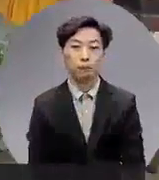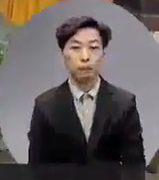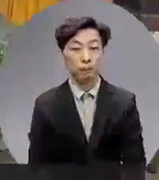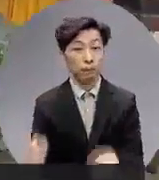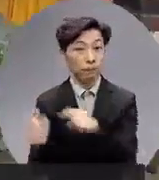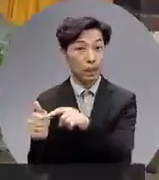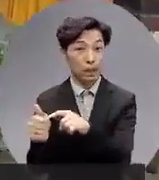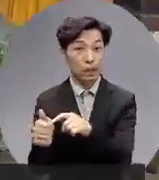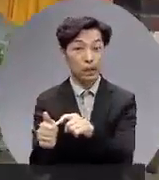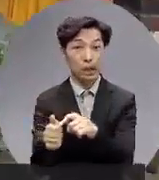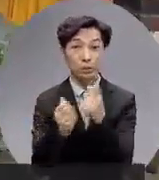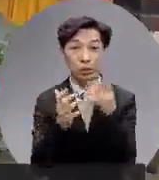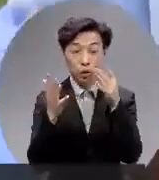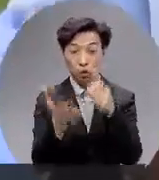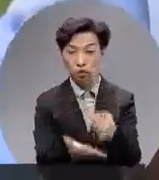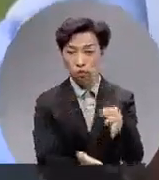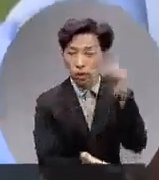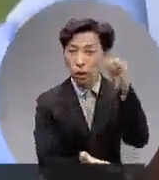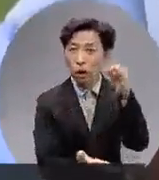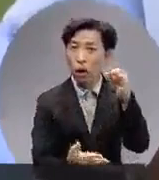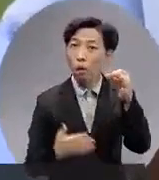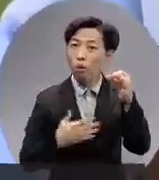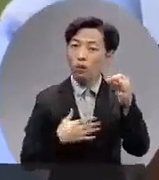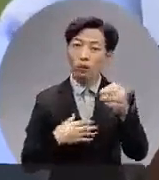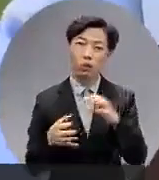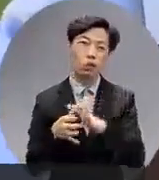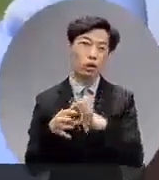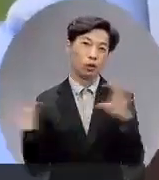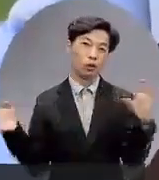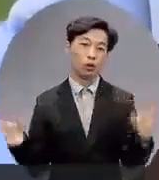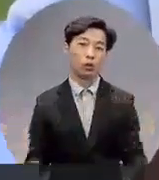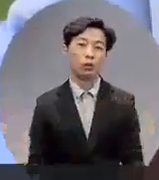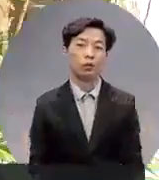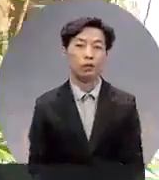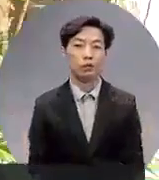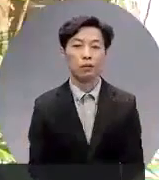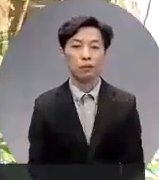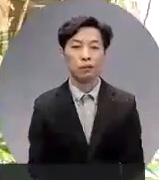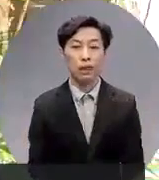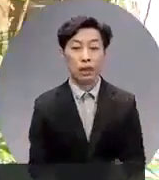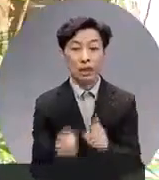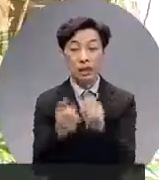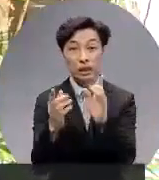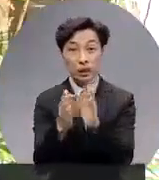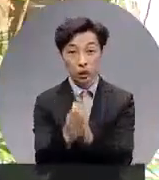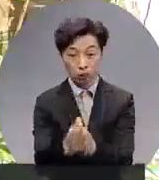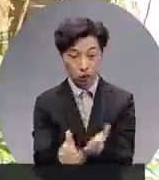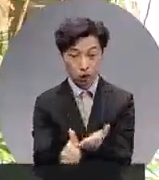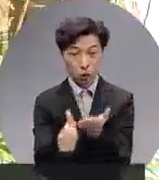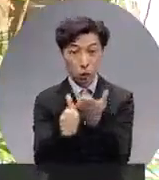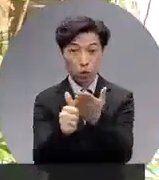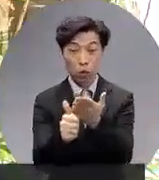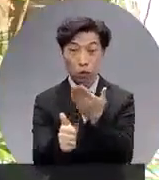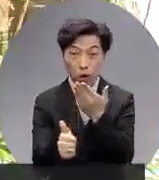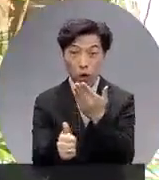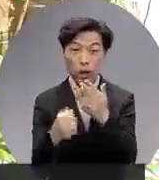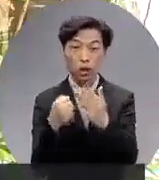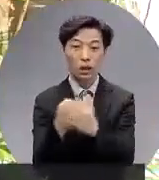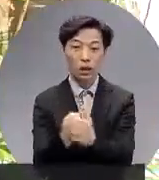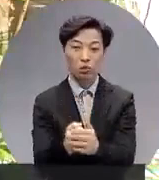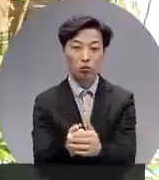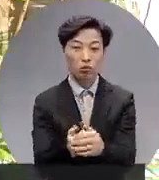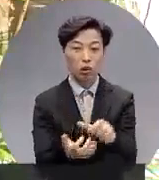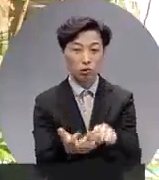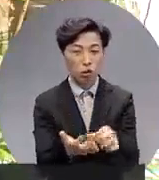채소값 대란은 그저 남의 얘기일 뿐입니다. 채소를 심어서 자급자족을 하기 때문에 가격에